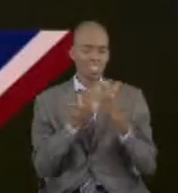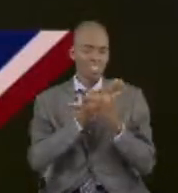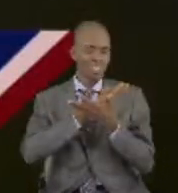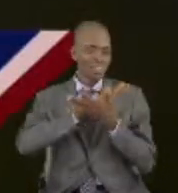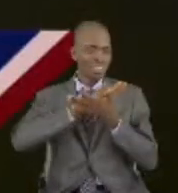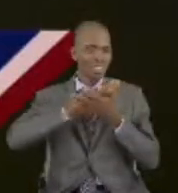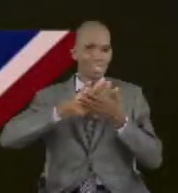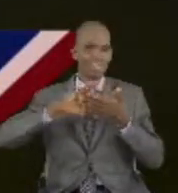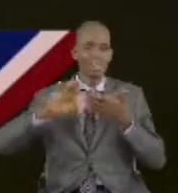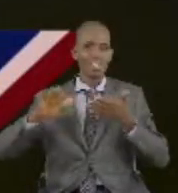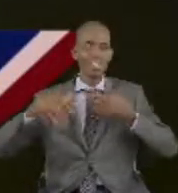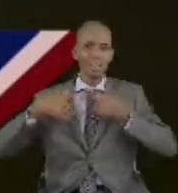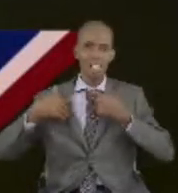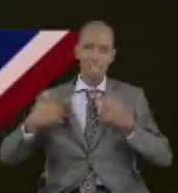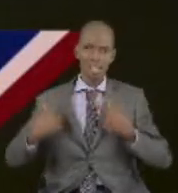élément,